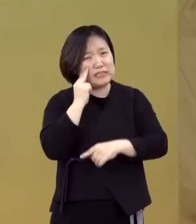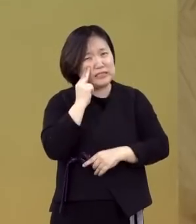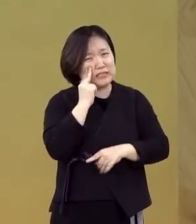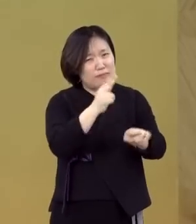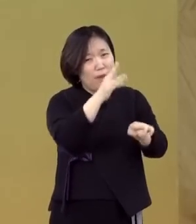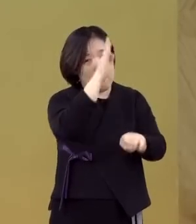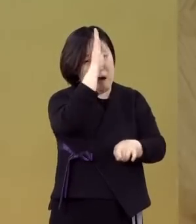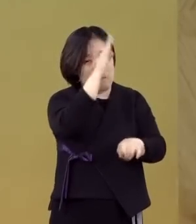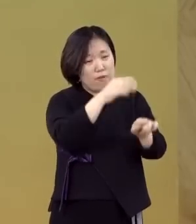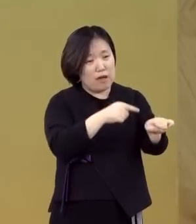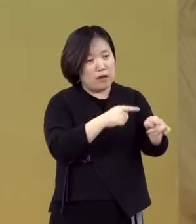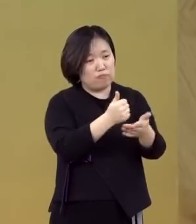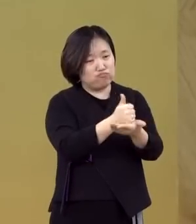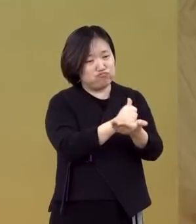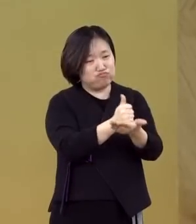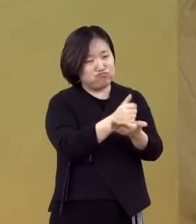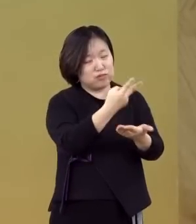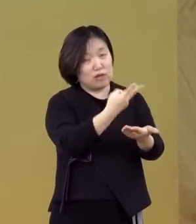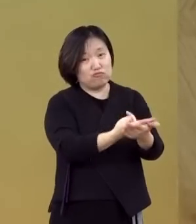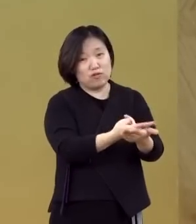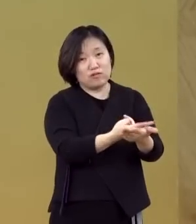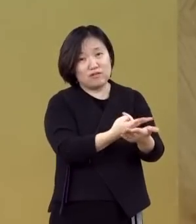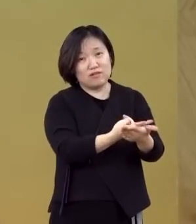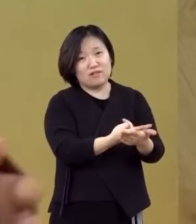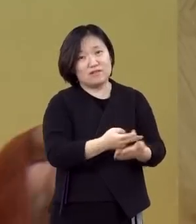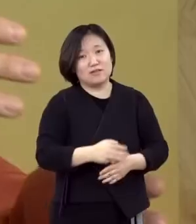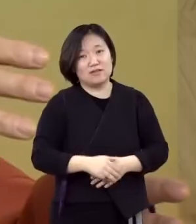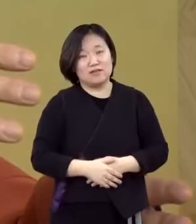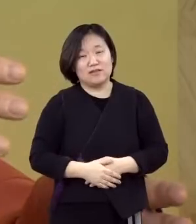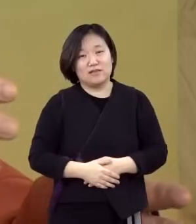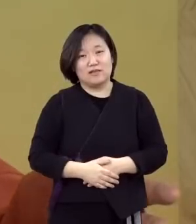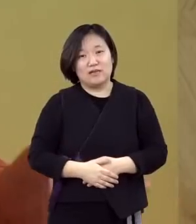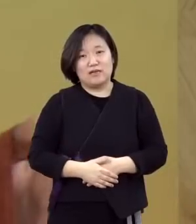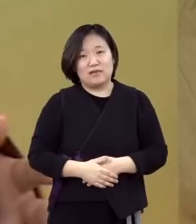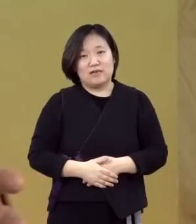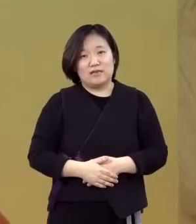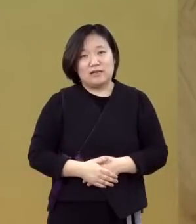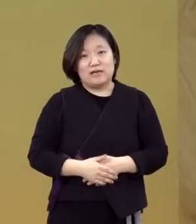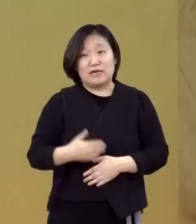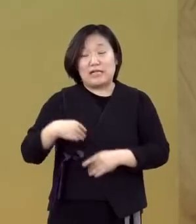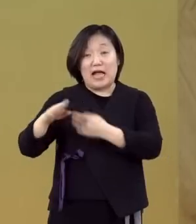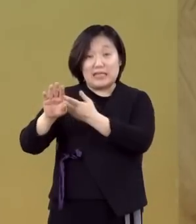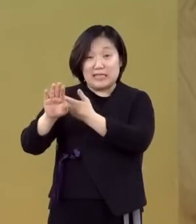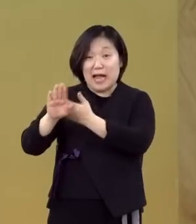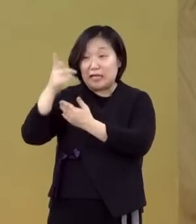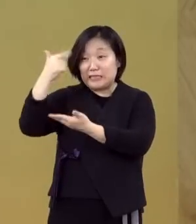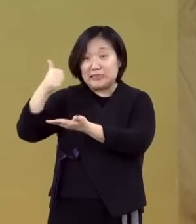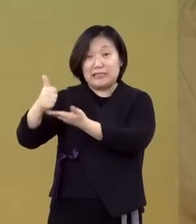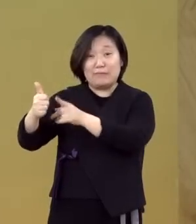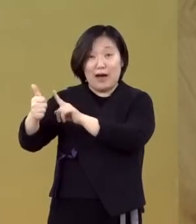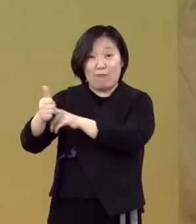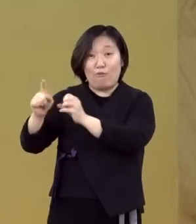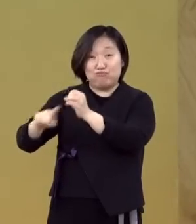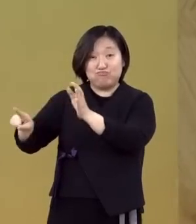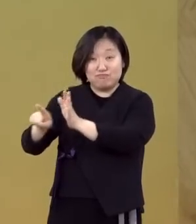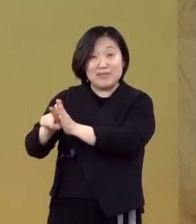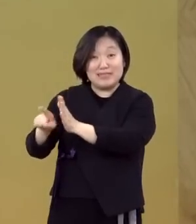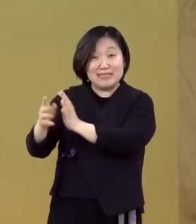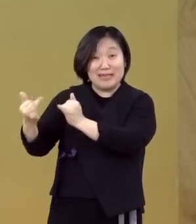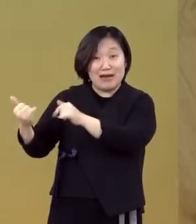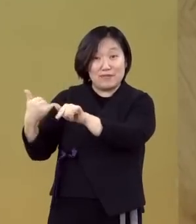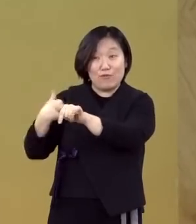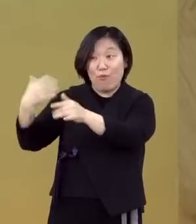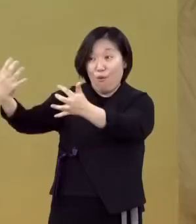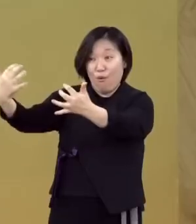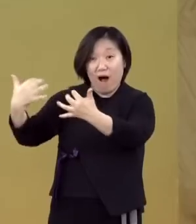몸을전혀움직일수없었고,이소식이퍼지자 멀리서승려들과신도들이 병원으로몰려들었다.